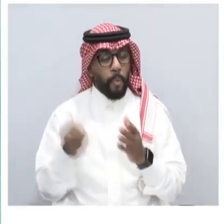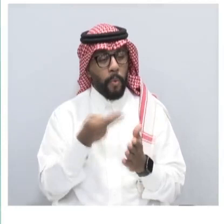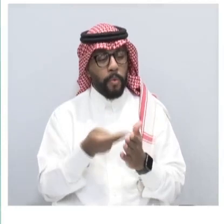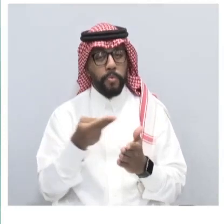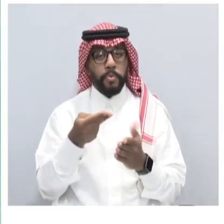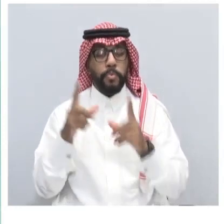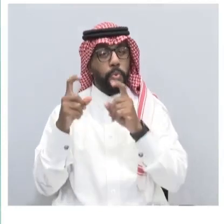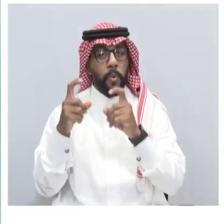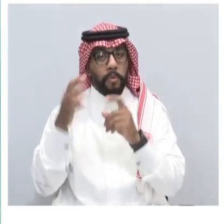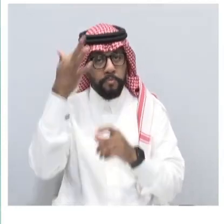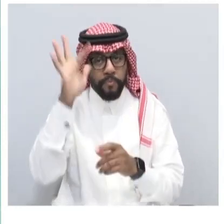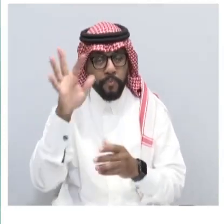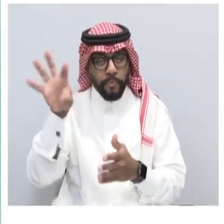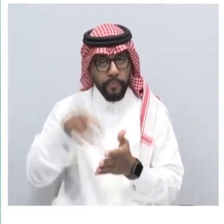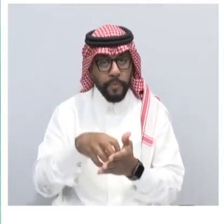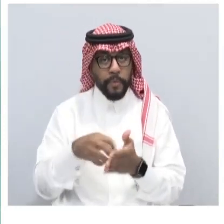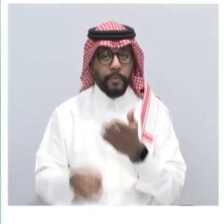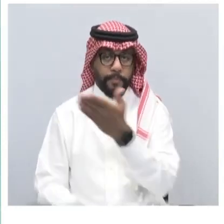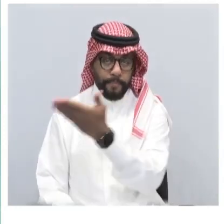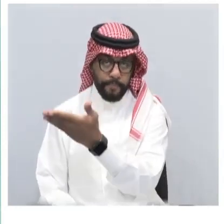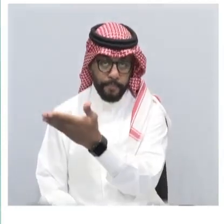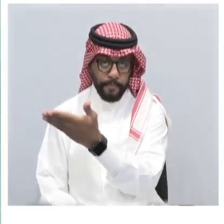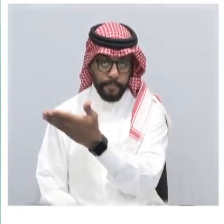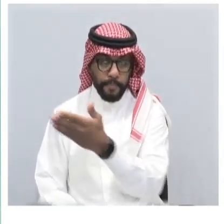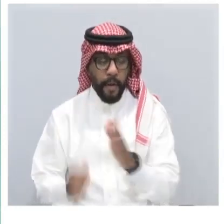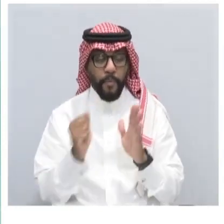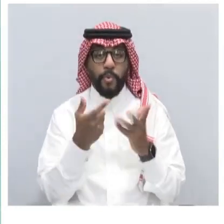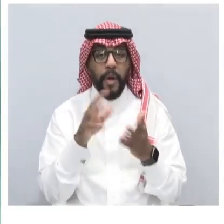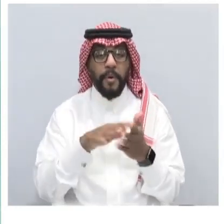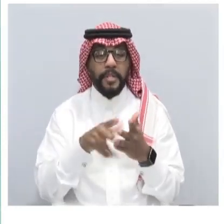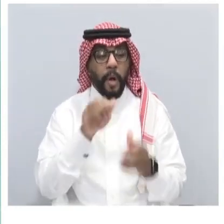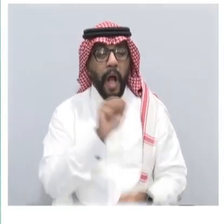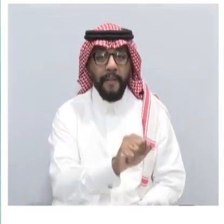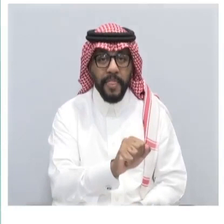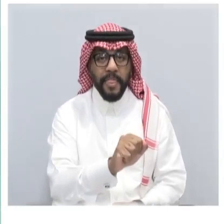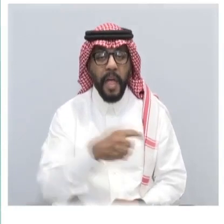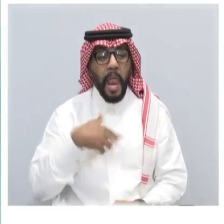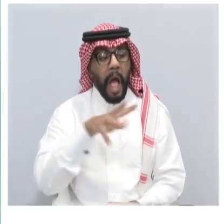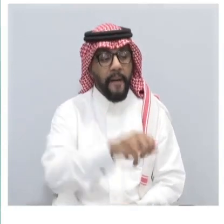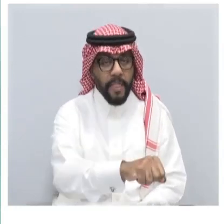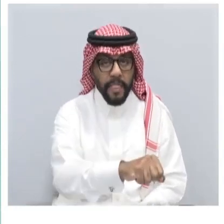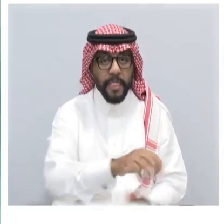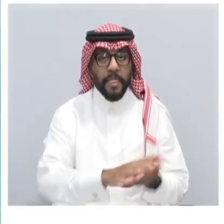توضيحيه فنستطيع ادراج صوره مخزنه في جهاز الحاسب الالي